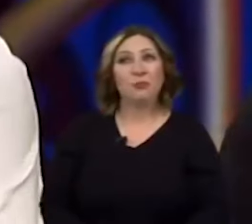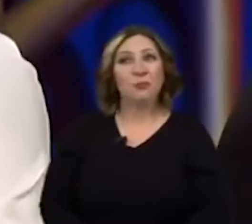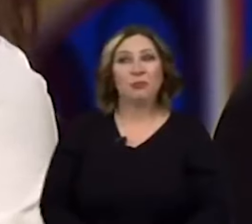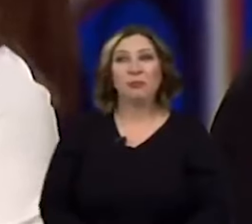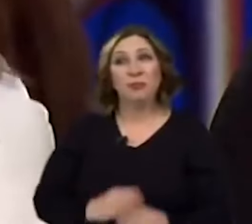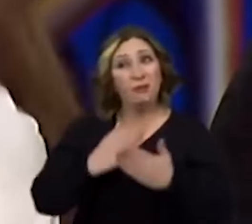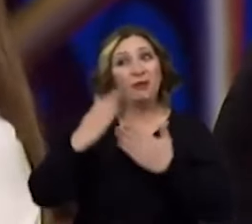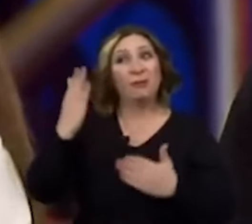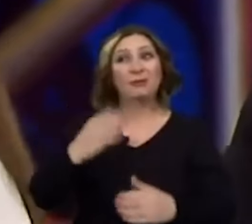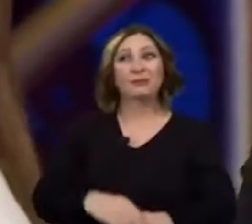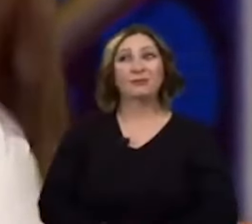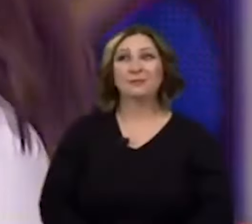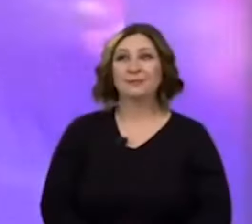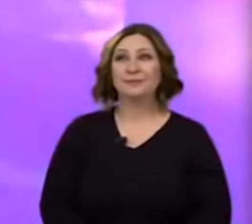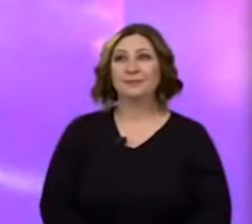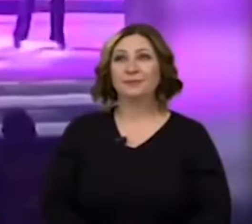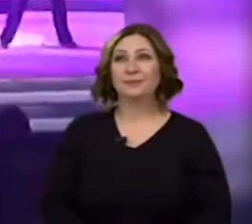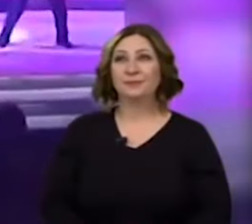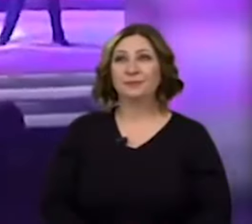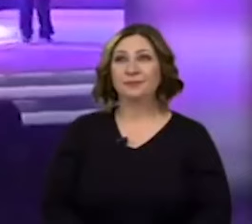Vay. Devam.